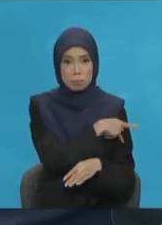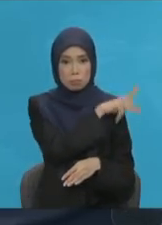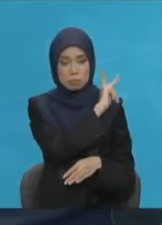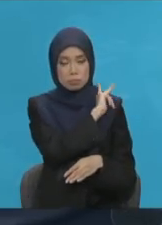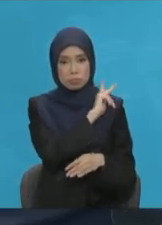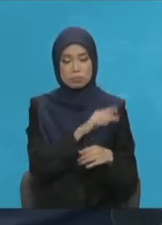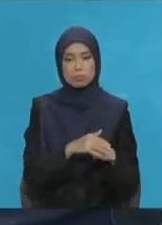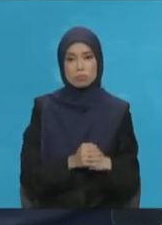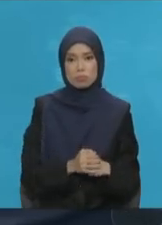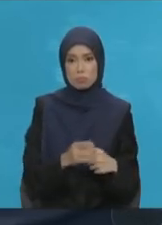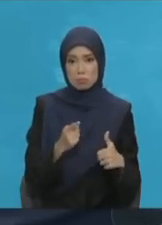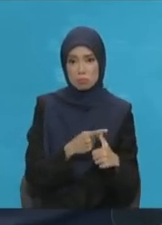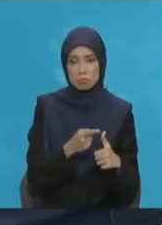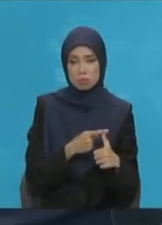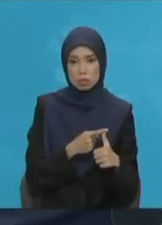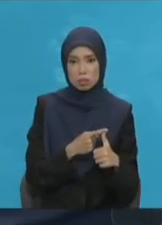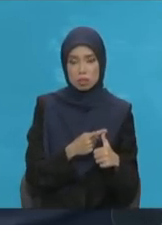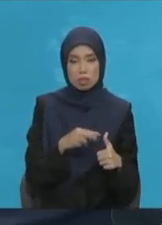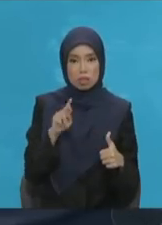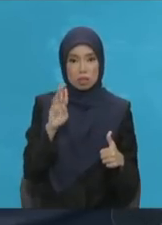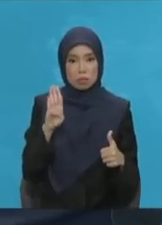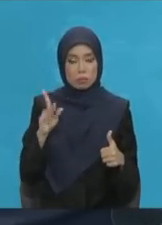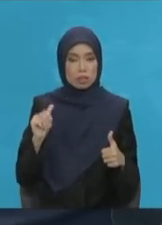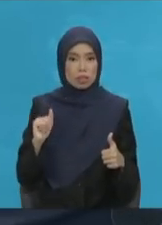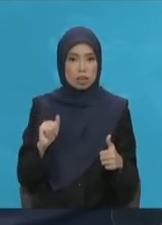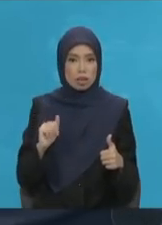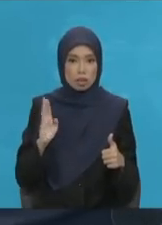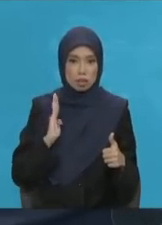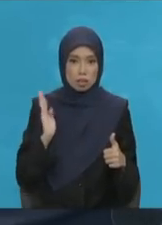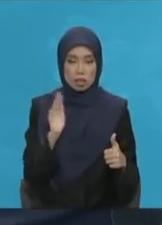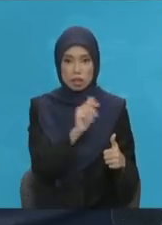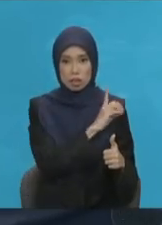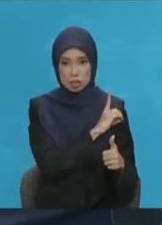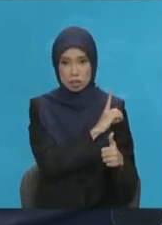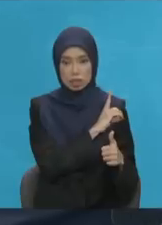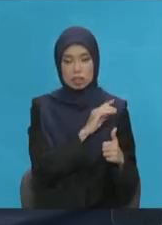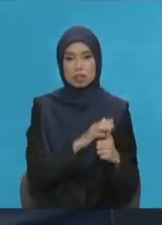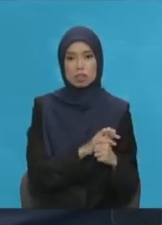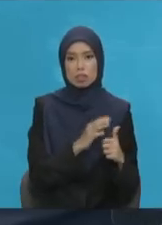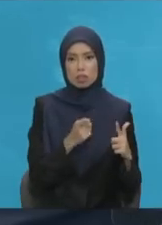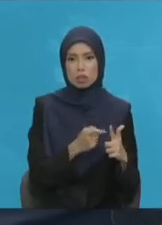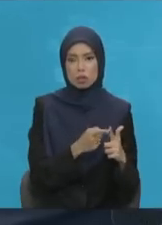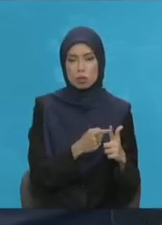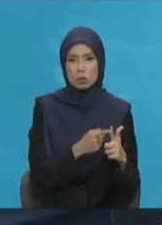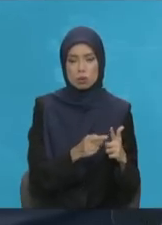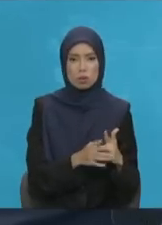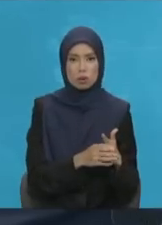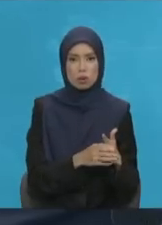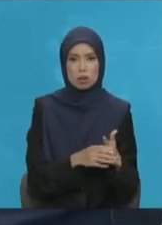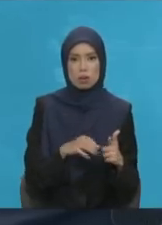lembaga pengarah Adi K2 jowatan kuasa